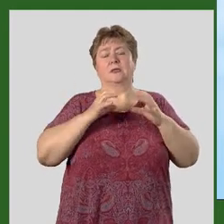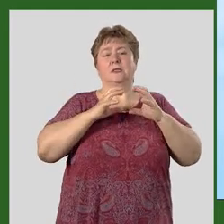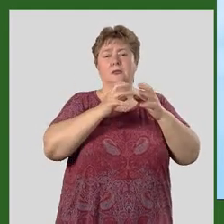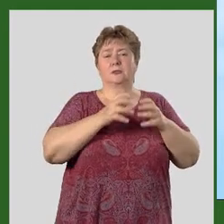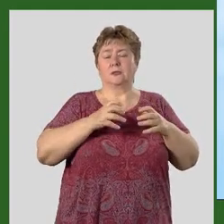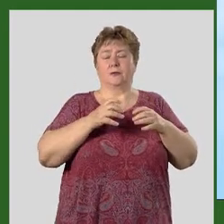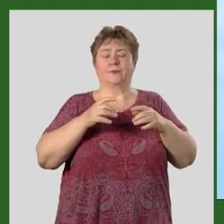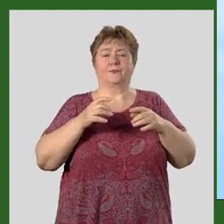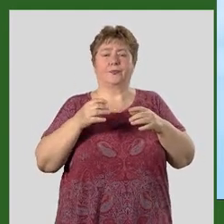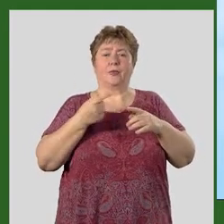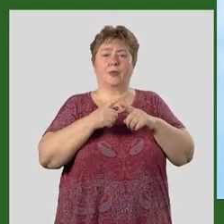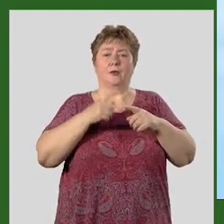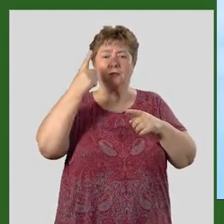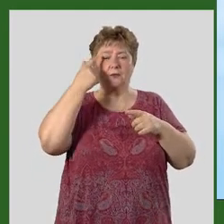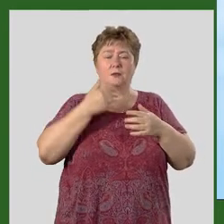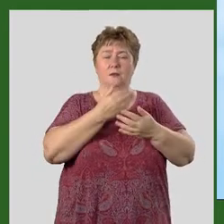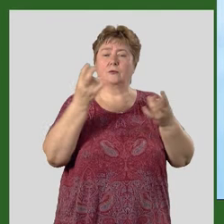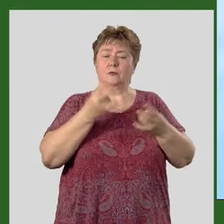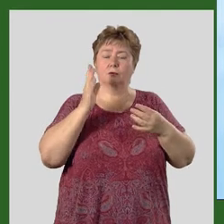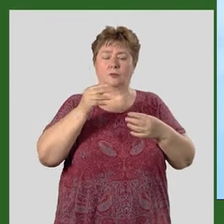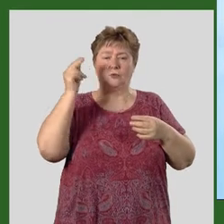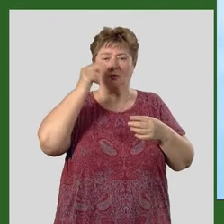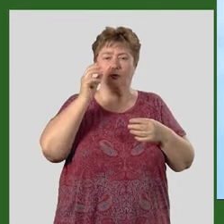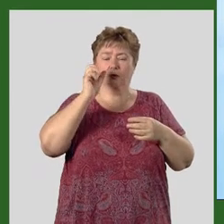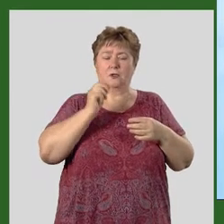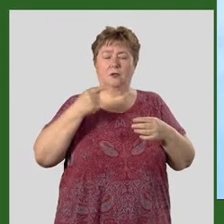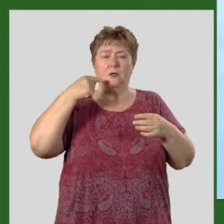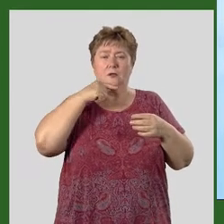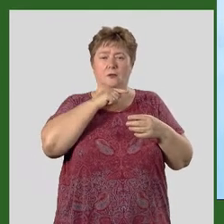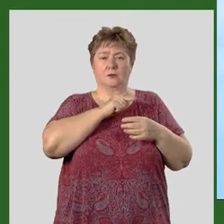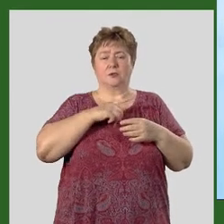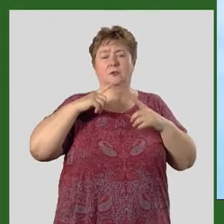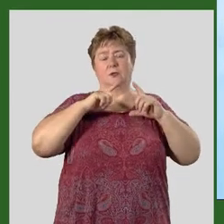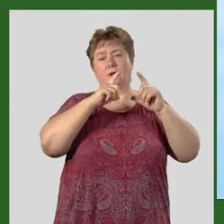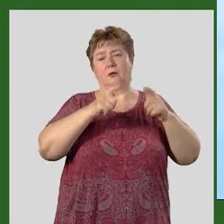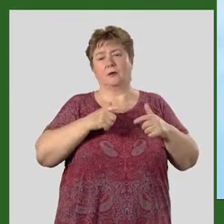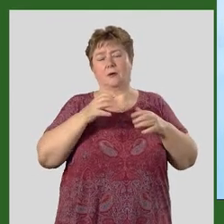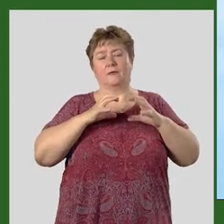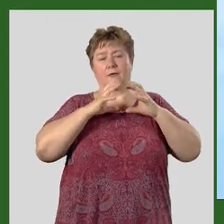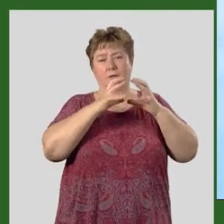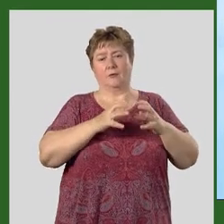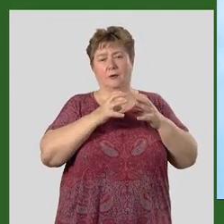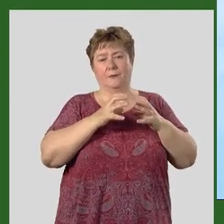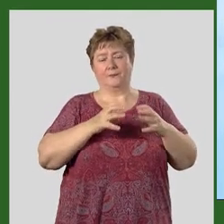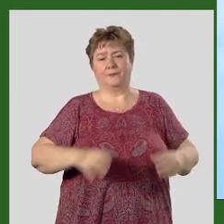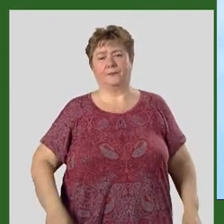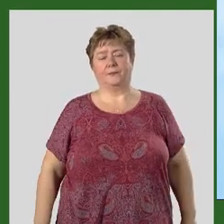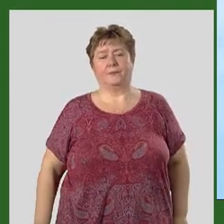Эти знания вам пригодятся во время изучения социально-экономической географии мира.